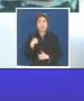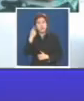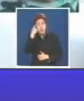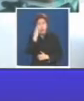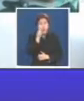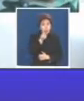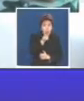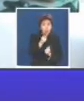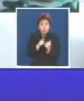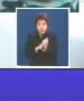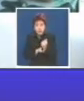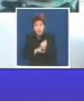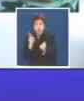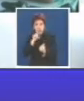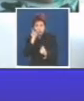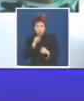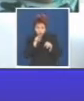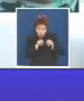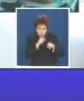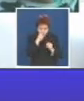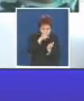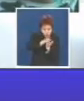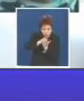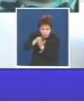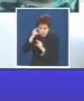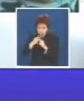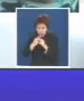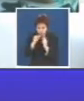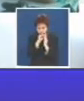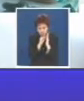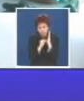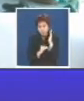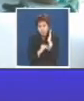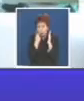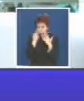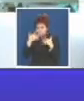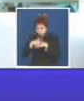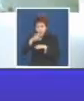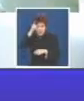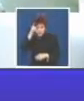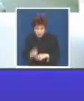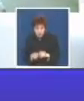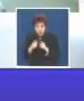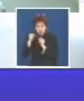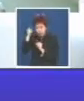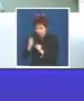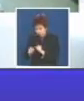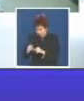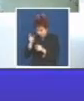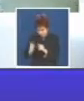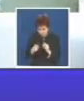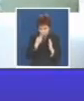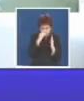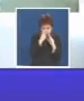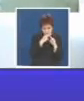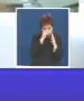ะอยู่ที่การจัดทำการสำรวจและบัญชีรายชื่อที่ส่งขึ้นมาที่สอดคล้องกับความเป็นจริงครับเพราะว่าเราจะต้องตรวจสอบกับเรื่อง